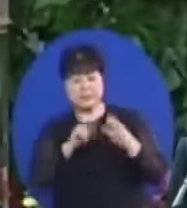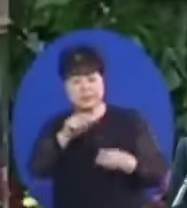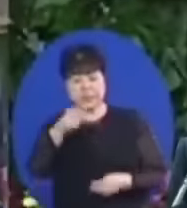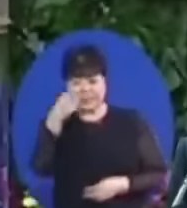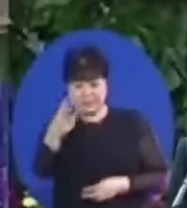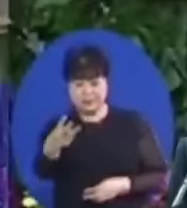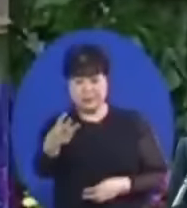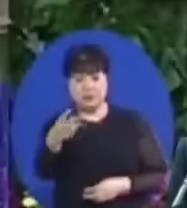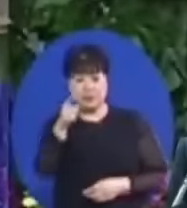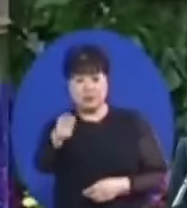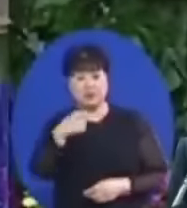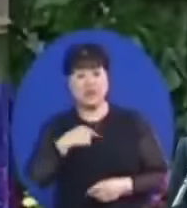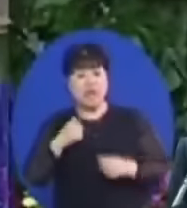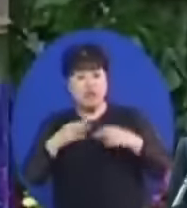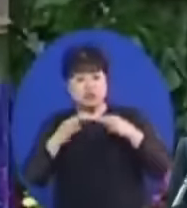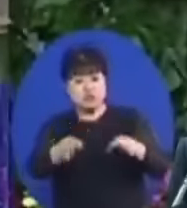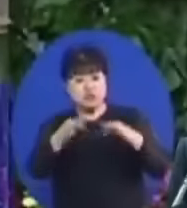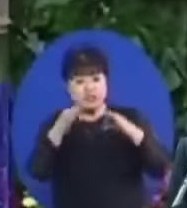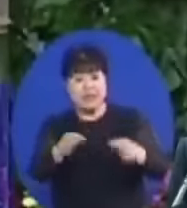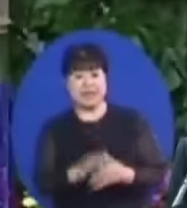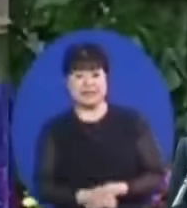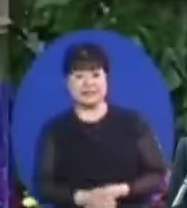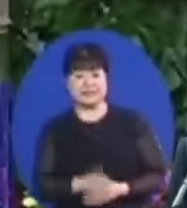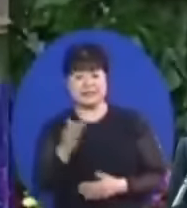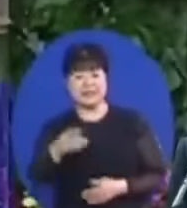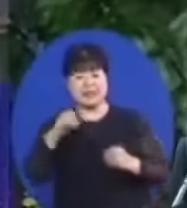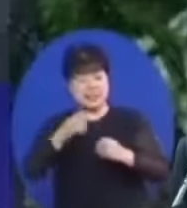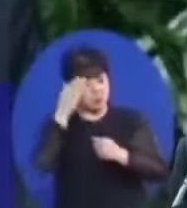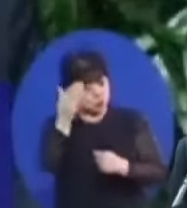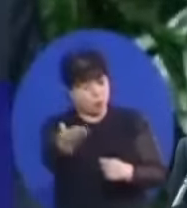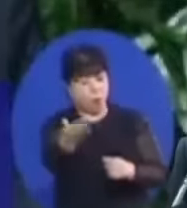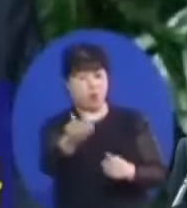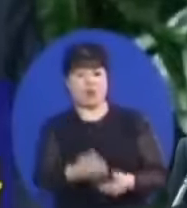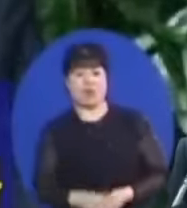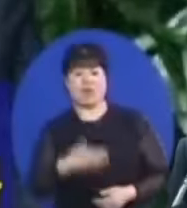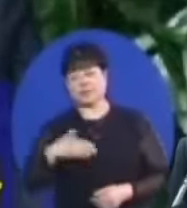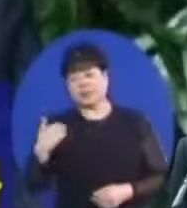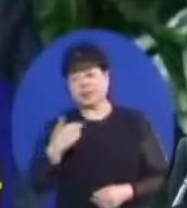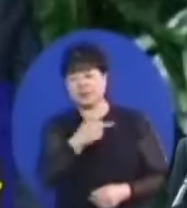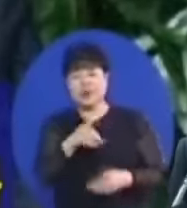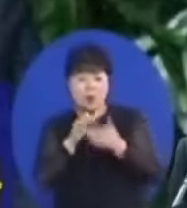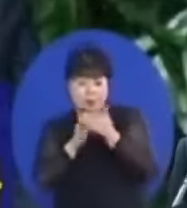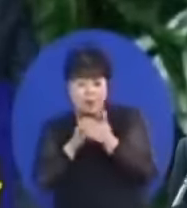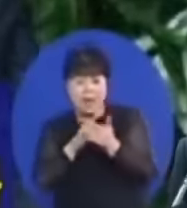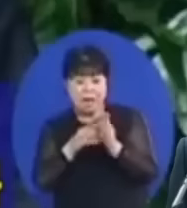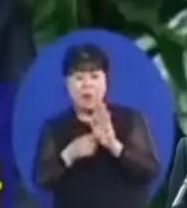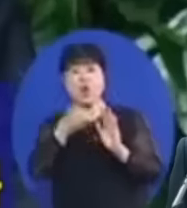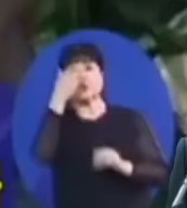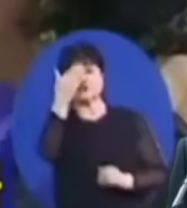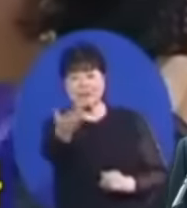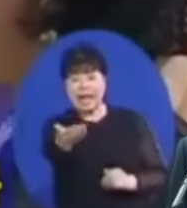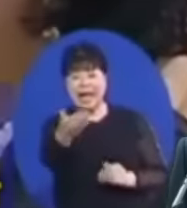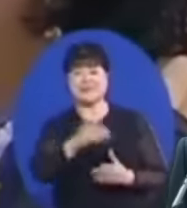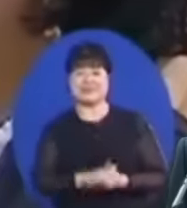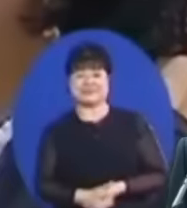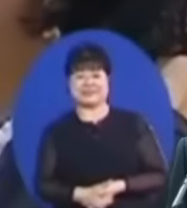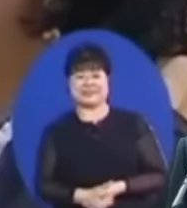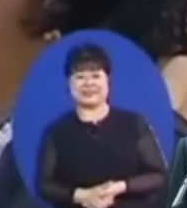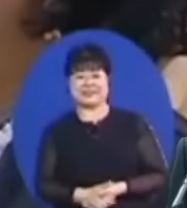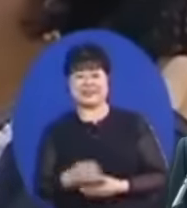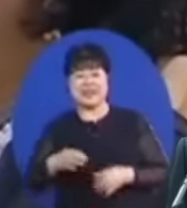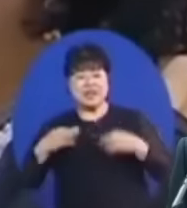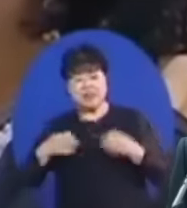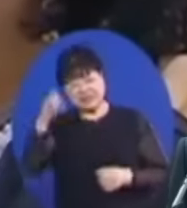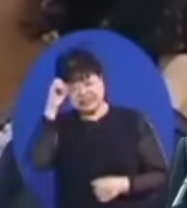33장 3절에 너는 내게 부르시져라, 내가 내게 응답하겠고 내가 알지 못하는 크고 은밀한 일을 보여주라고 말한 것입니다. 너가